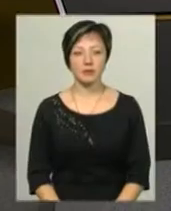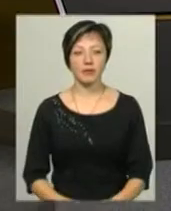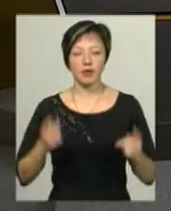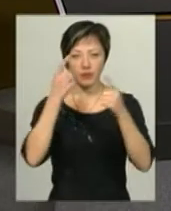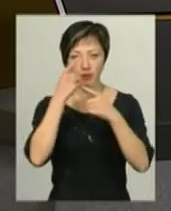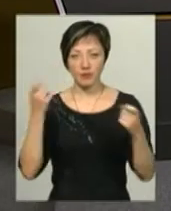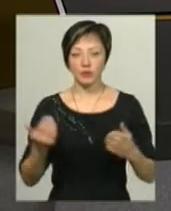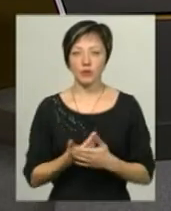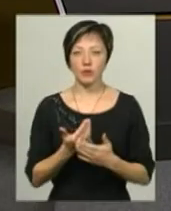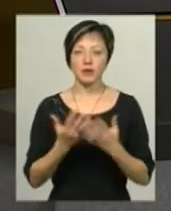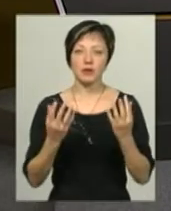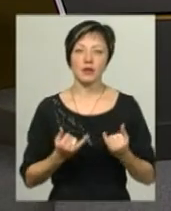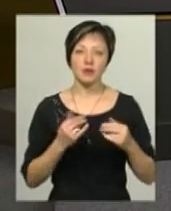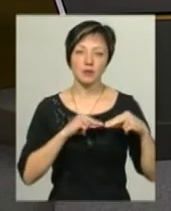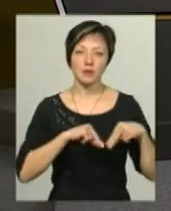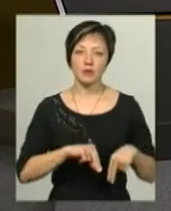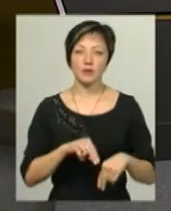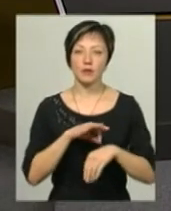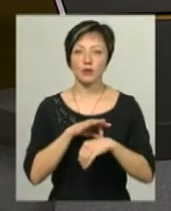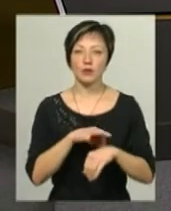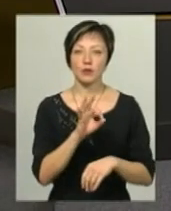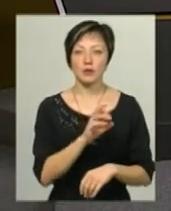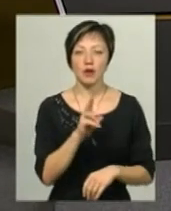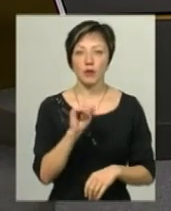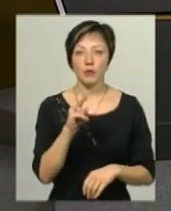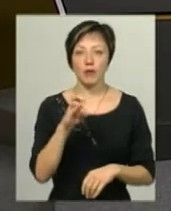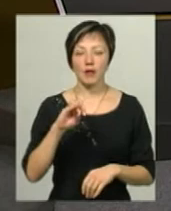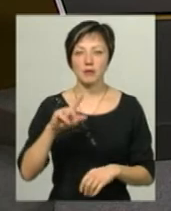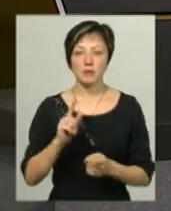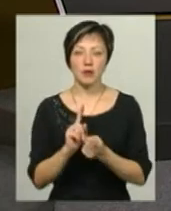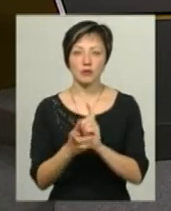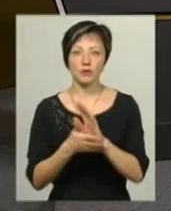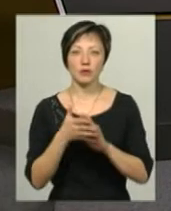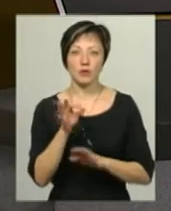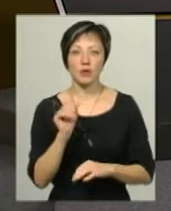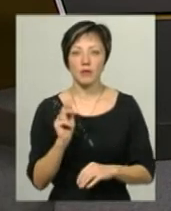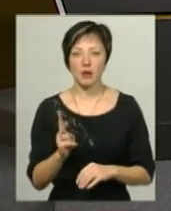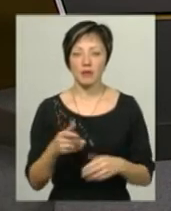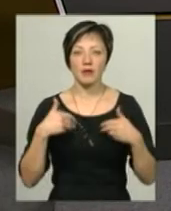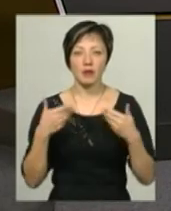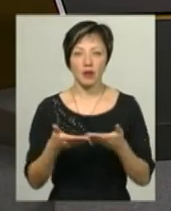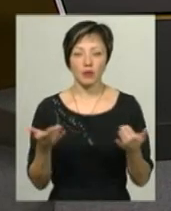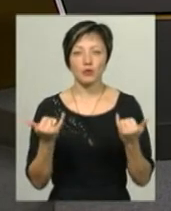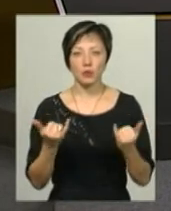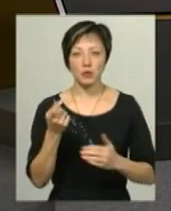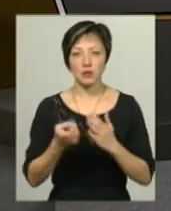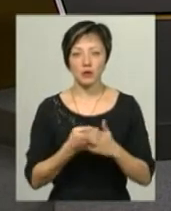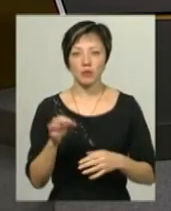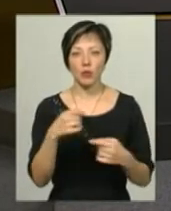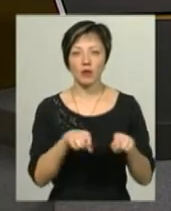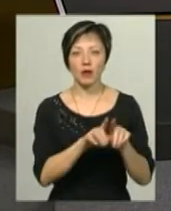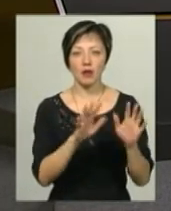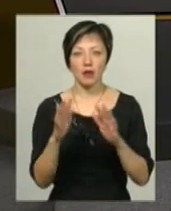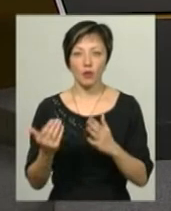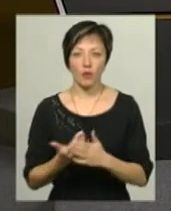В ефірі інформаційний випуск новин. У студії для вас працює ведуча Олександра Карбунець, переклад на жестову мову Ольги Рибак. Вітаю! Сьогодні ви дізнаєтесь про такі